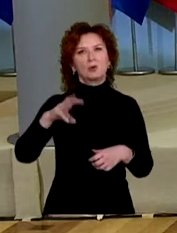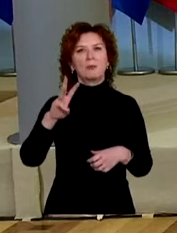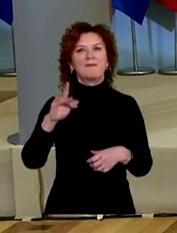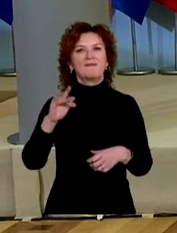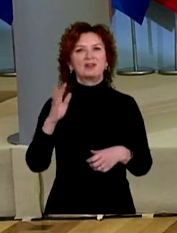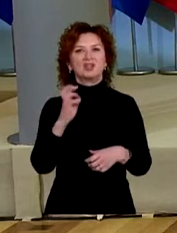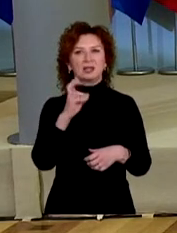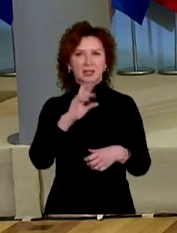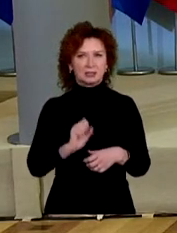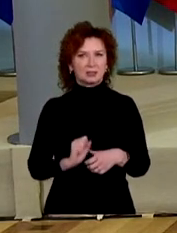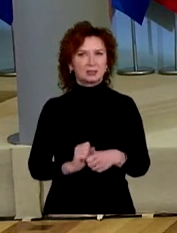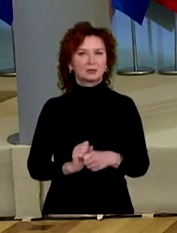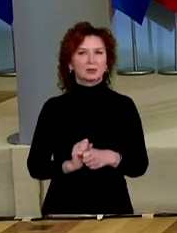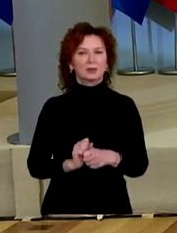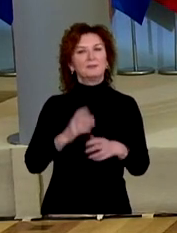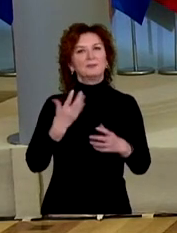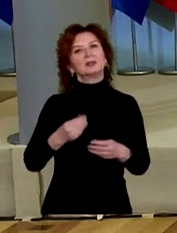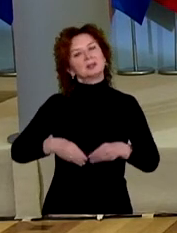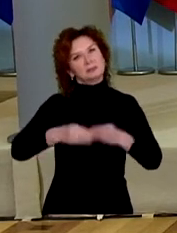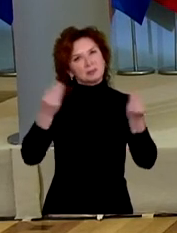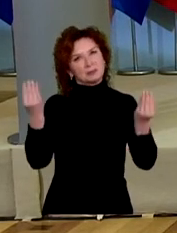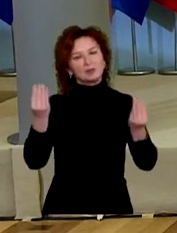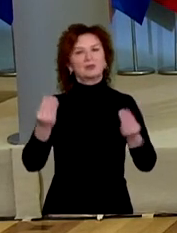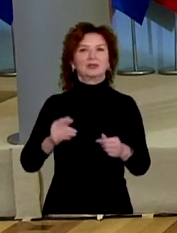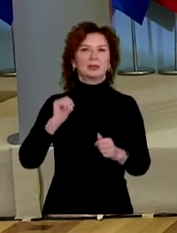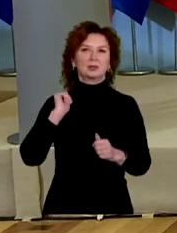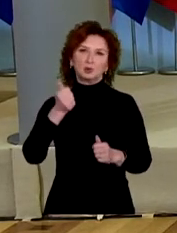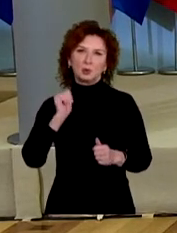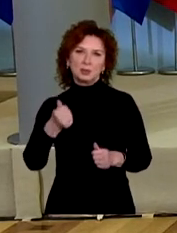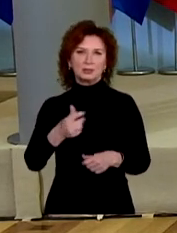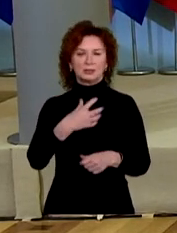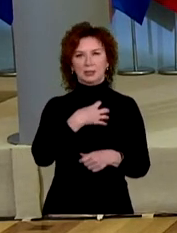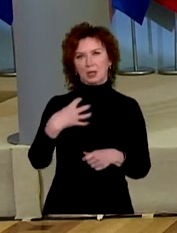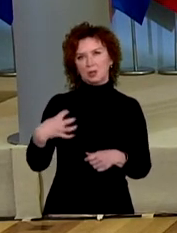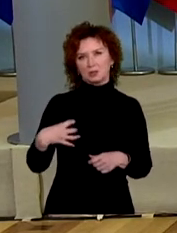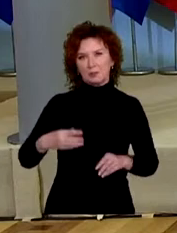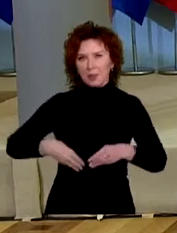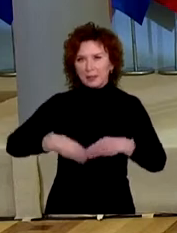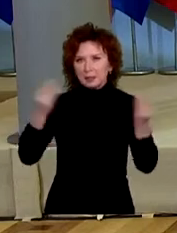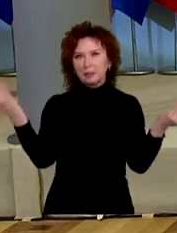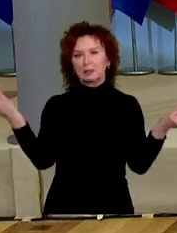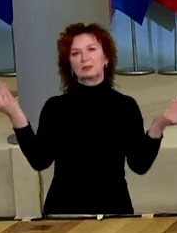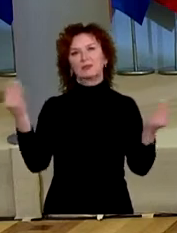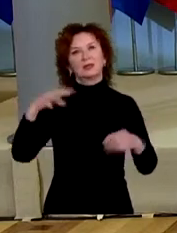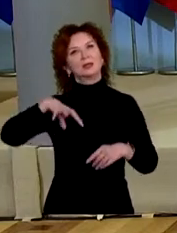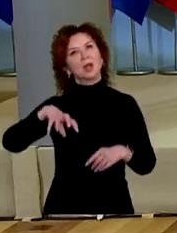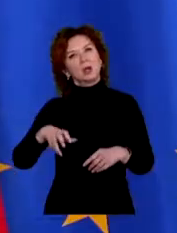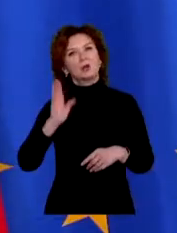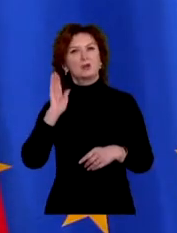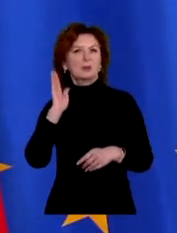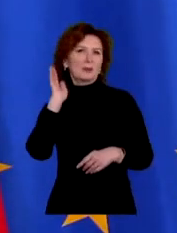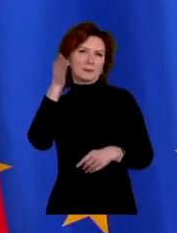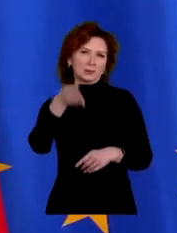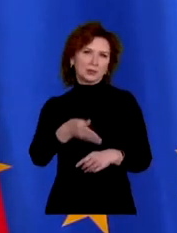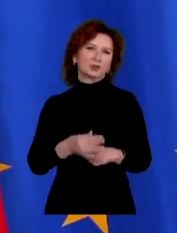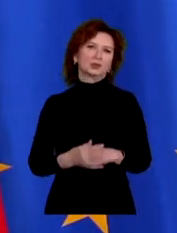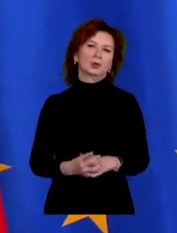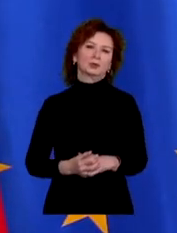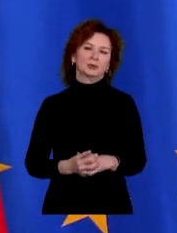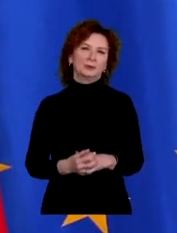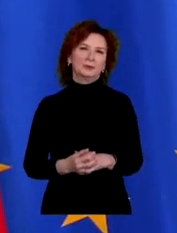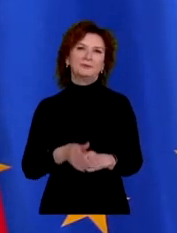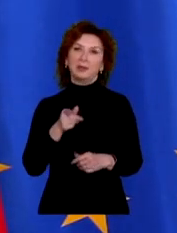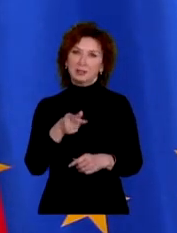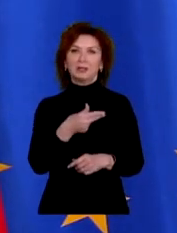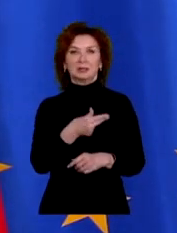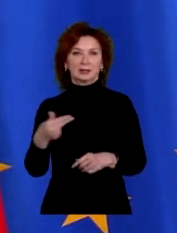dla inwestorów, rozwijać jego turystykę, rozwijać jego gospodarkę. Grupa Wyszehradzka ma przyszłość i o tym